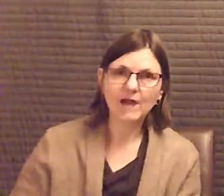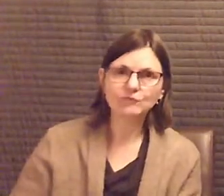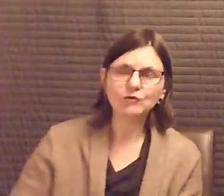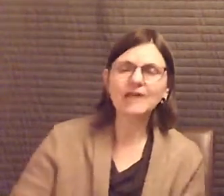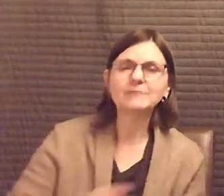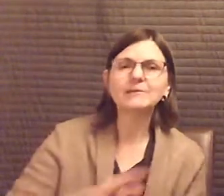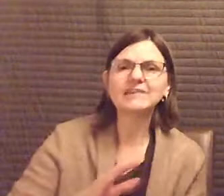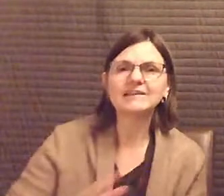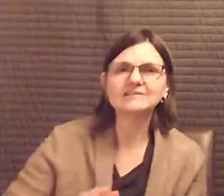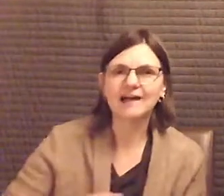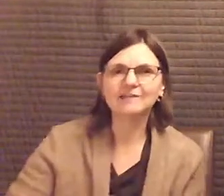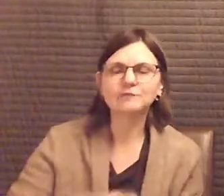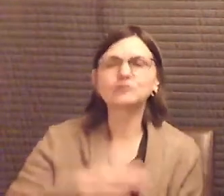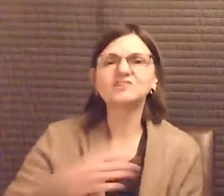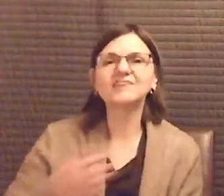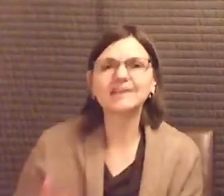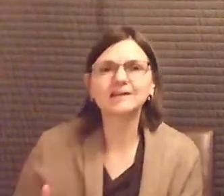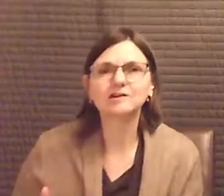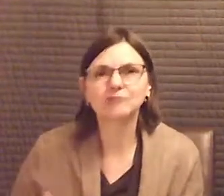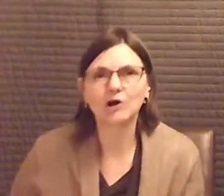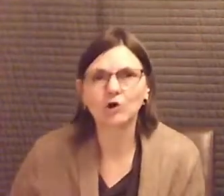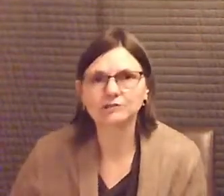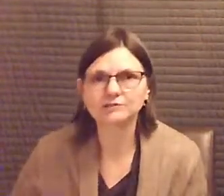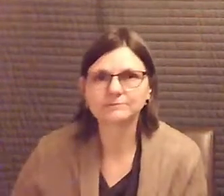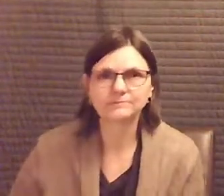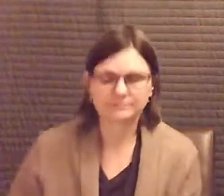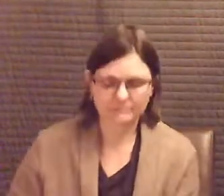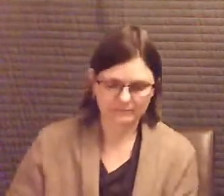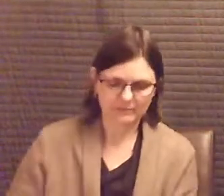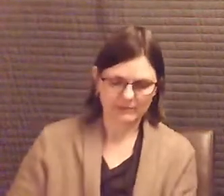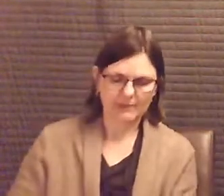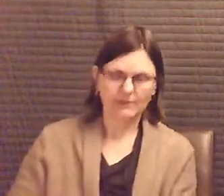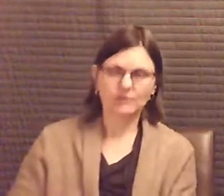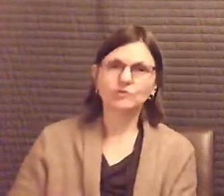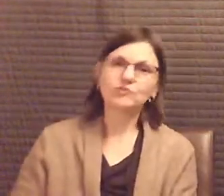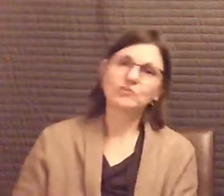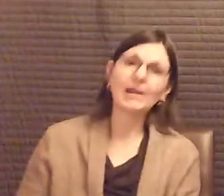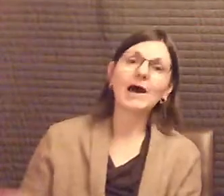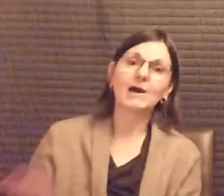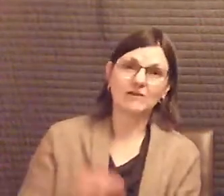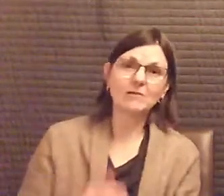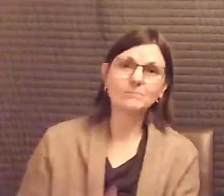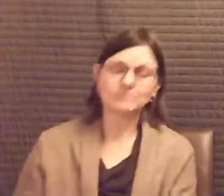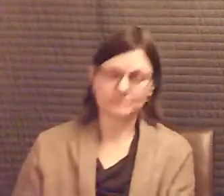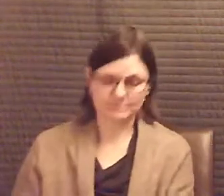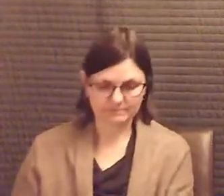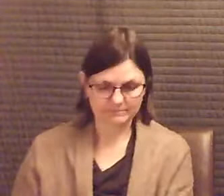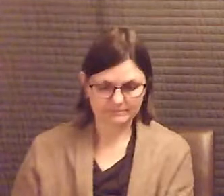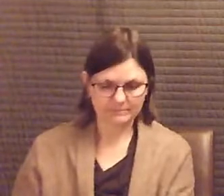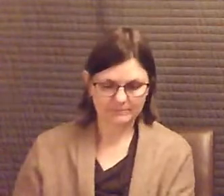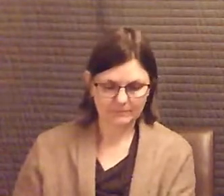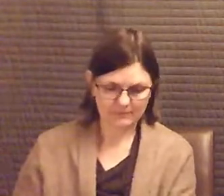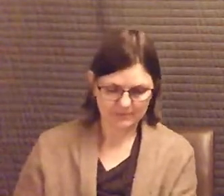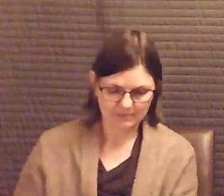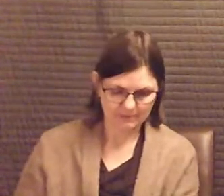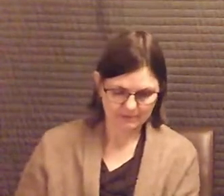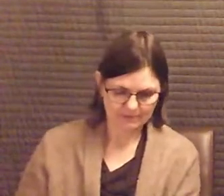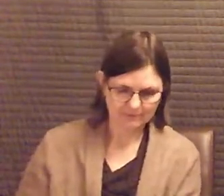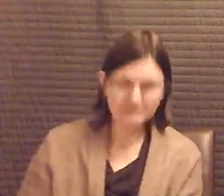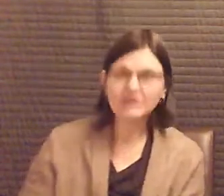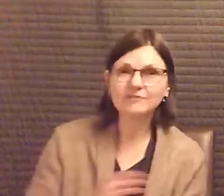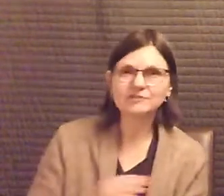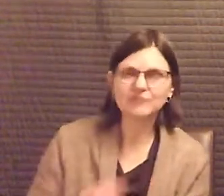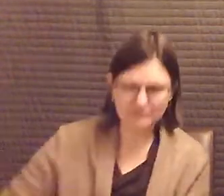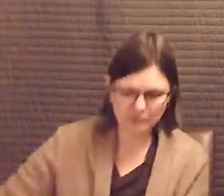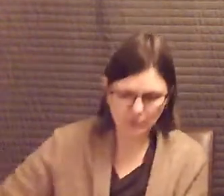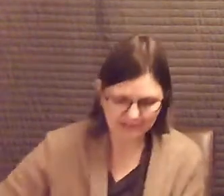had ook helemaal niets aan de voorzieningen van god zullen bleek hey dus de plaag kwam kunnen we dan kunnen nu punten dozen